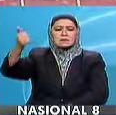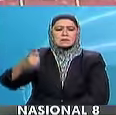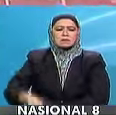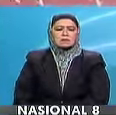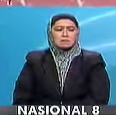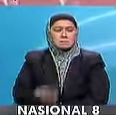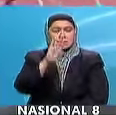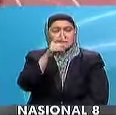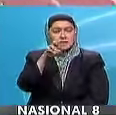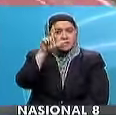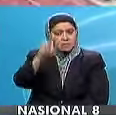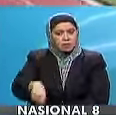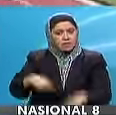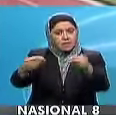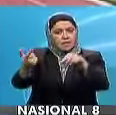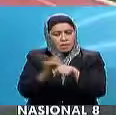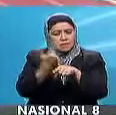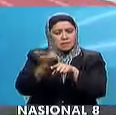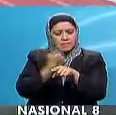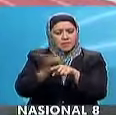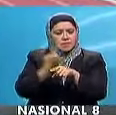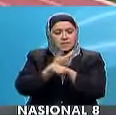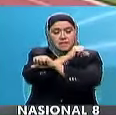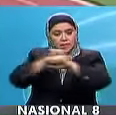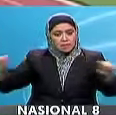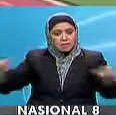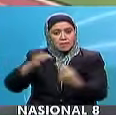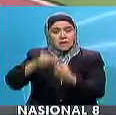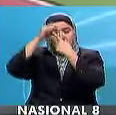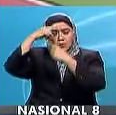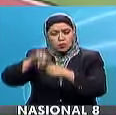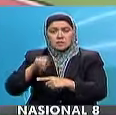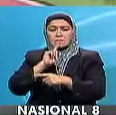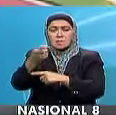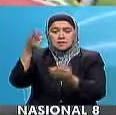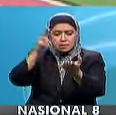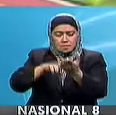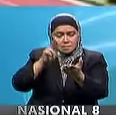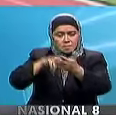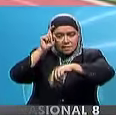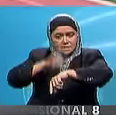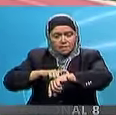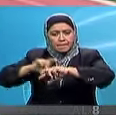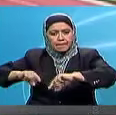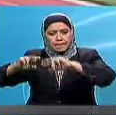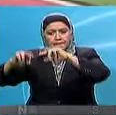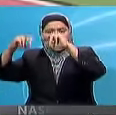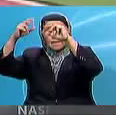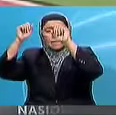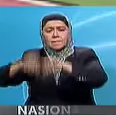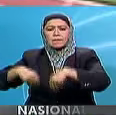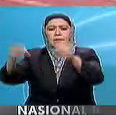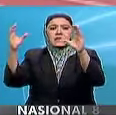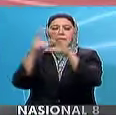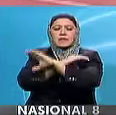Tambah beliau lagi, Bajr perlu diberikan latihan dan persediaan khusus bagi memastikan catatan masanya terus meningkat dan mampu memberikan cabaran